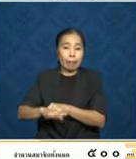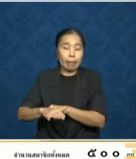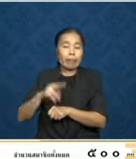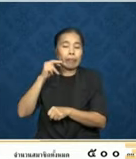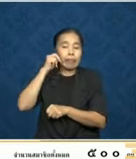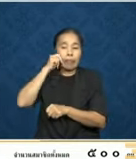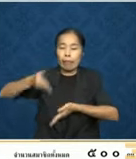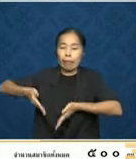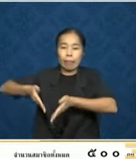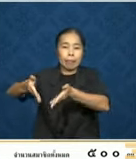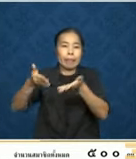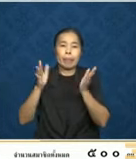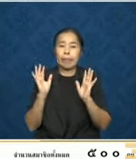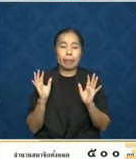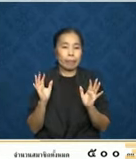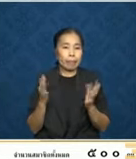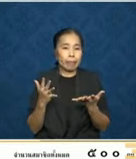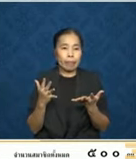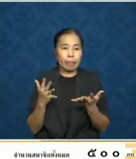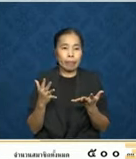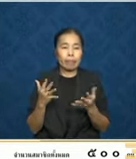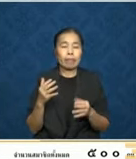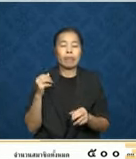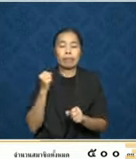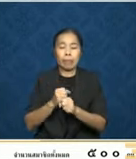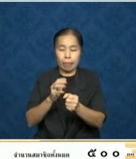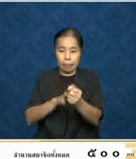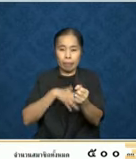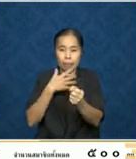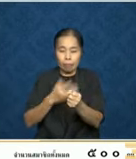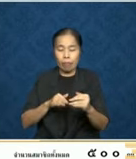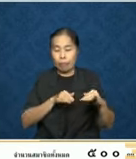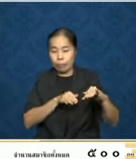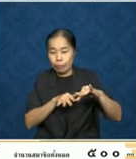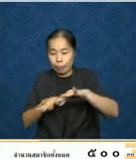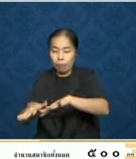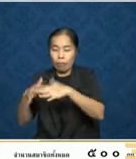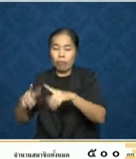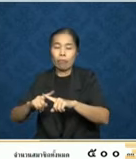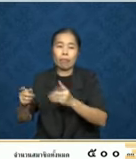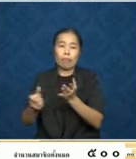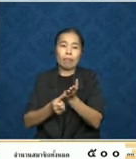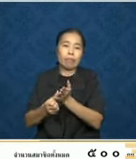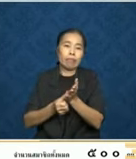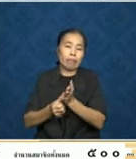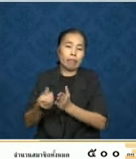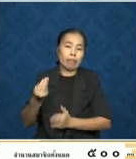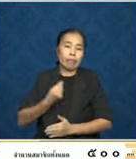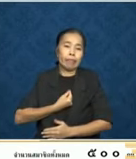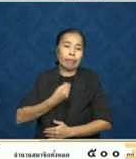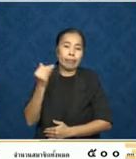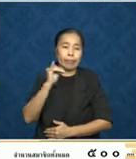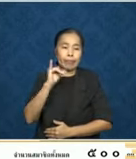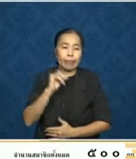ไม่ใช่แค่เพิ่งสไลด์นะคะสไลด์มานานแล้วแต่ก็ยังไม่ได้รับการแก้ไขสักทีนะคะอย่